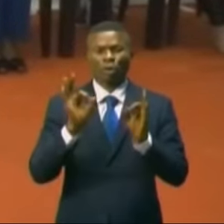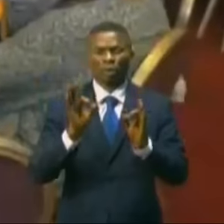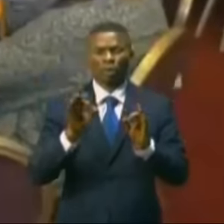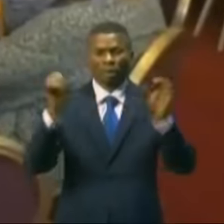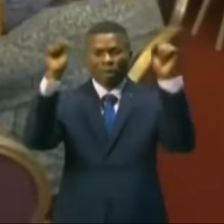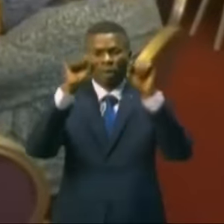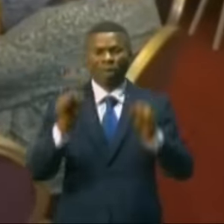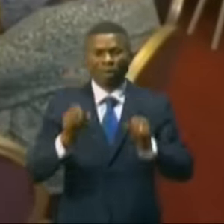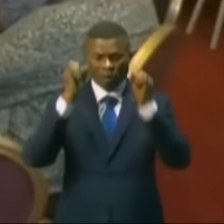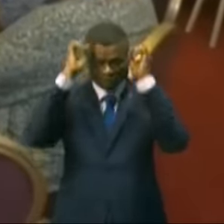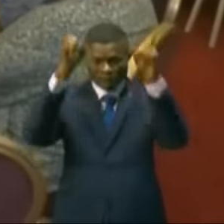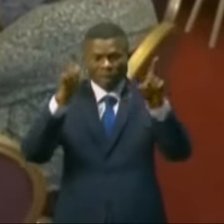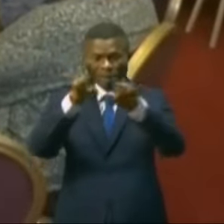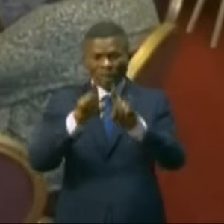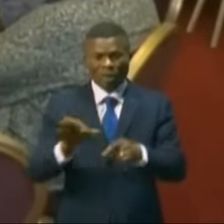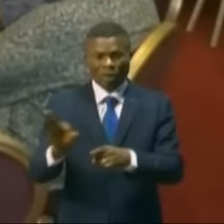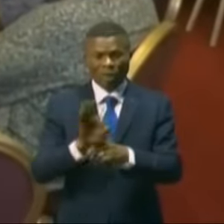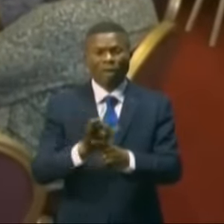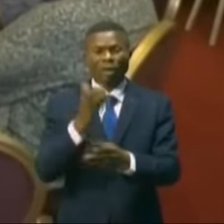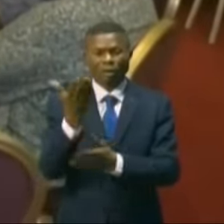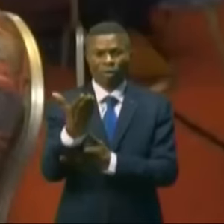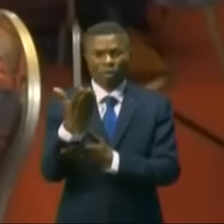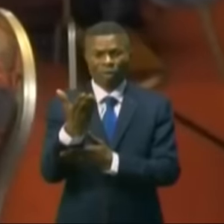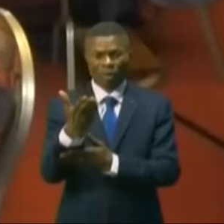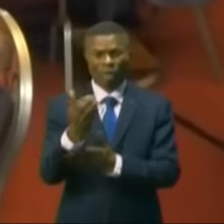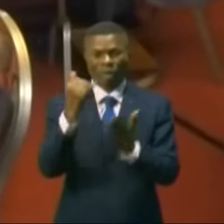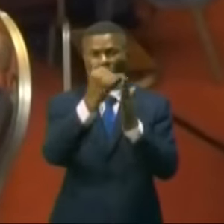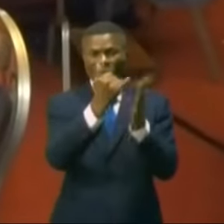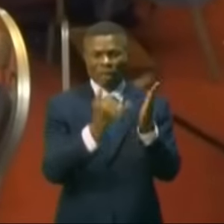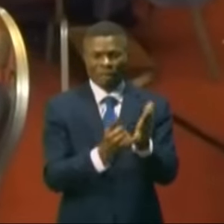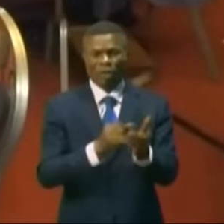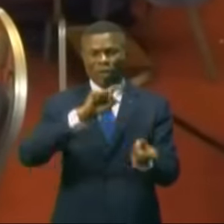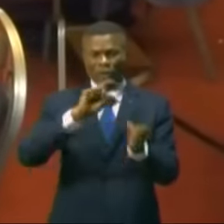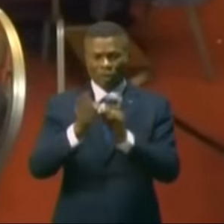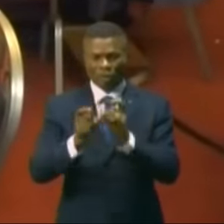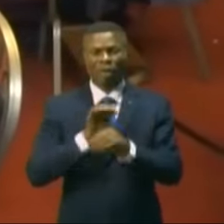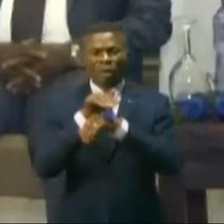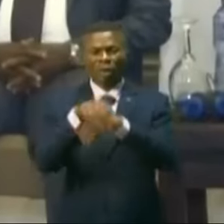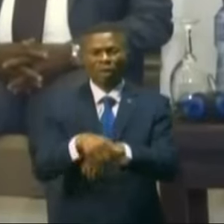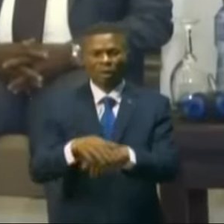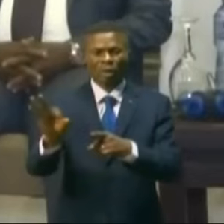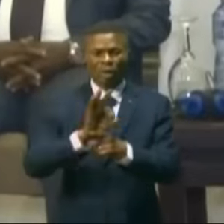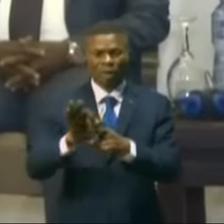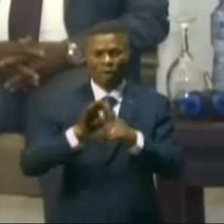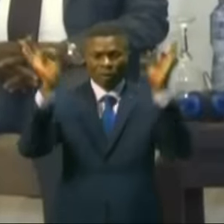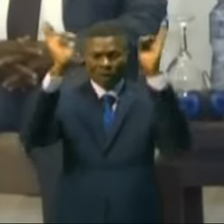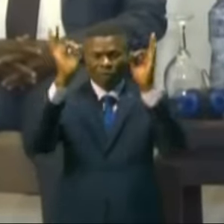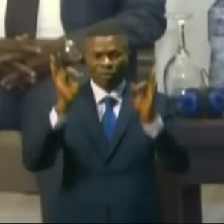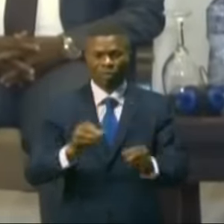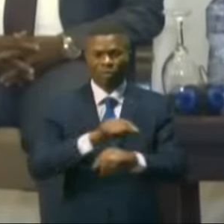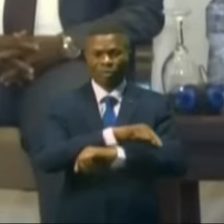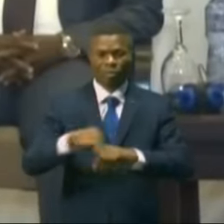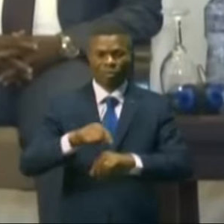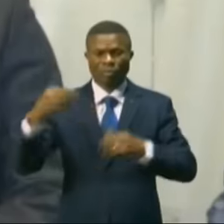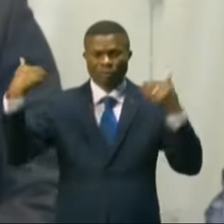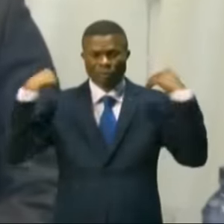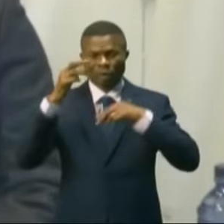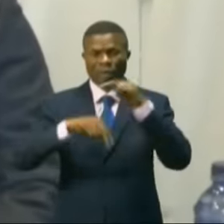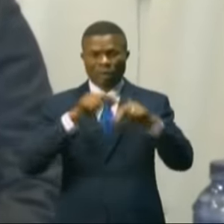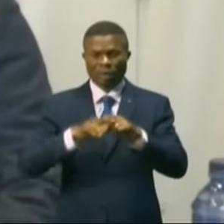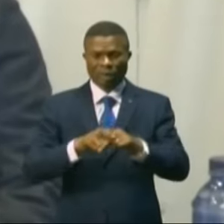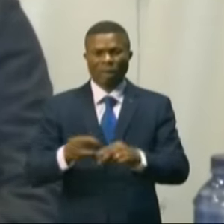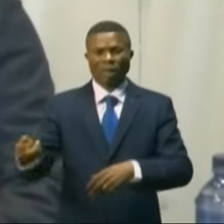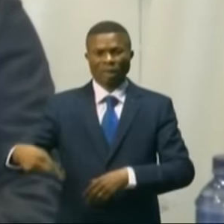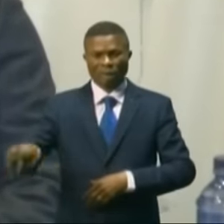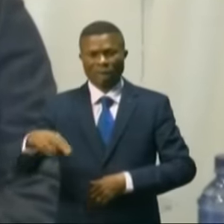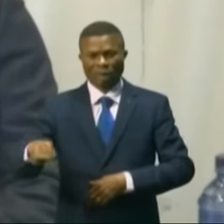systèmes d'éducation et formation exigent une identité de vue, les participants au forum des institutions, des cadres nationaux et régionaux